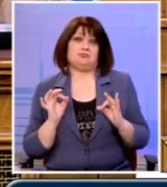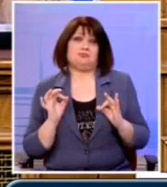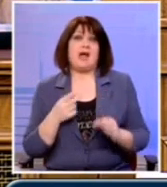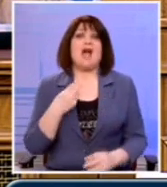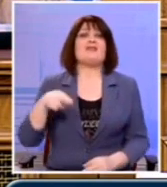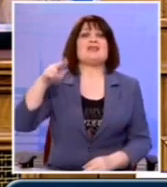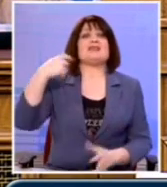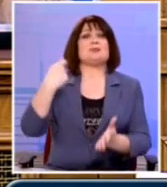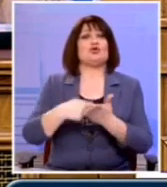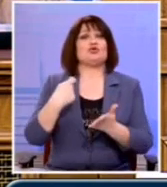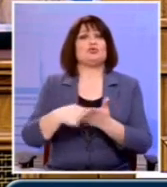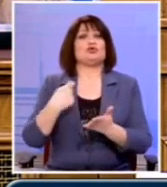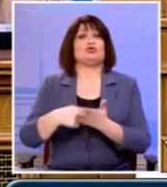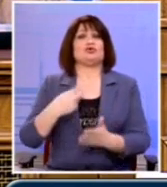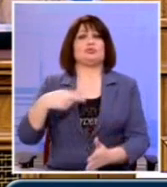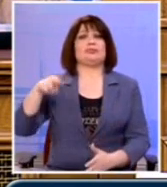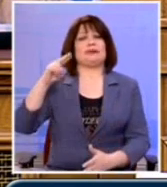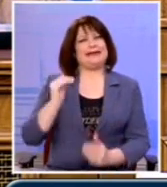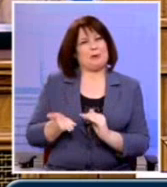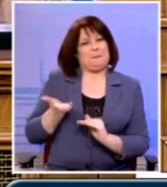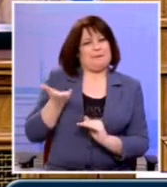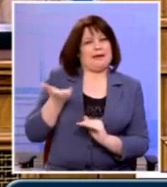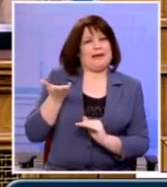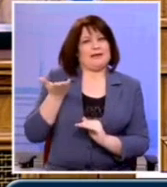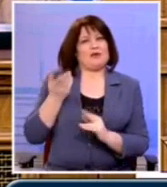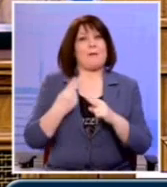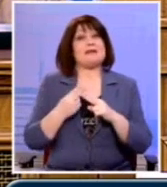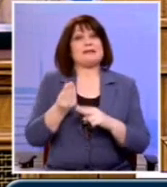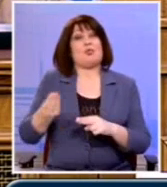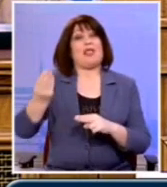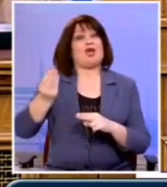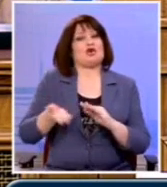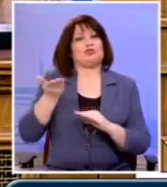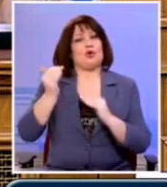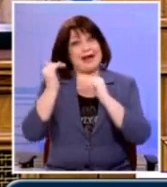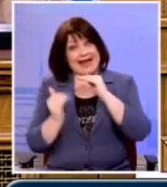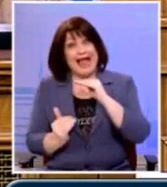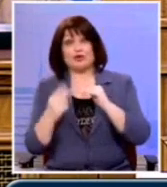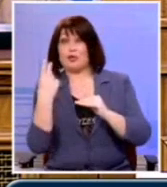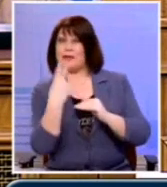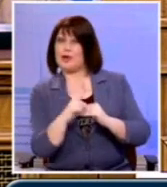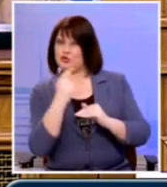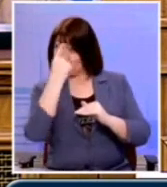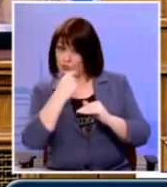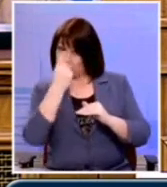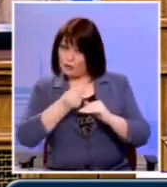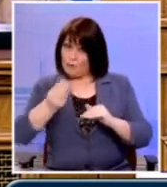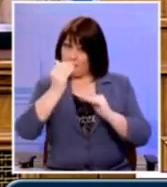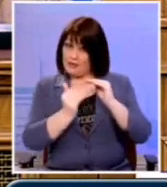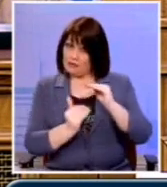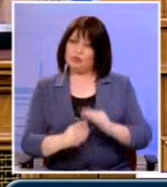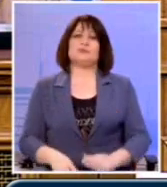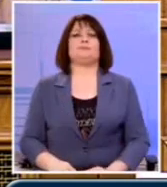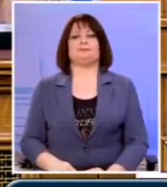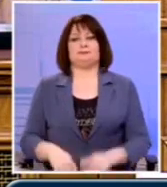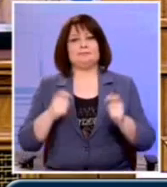αυξήσεις στους μισθούς τους, οι οποίοι να είναι λίγο πάνω από τον επίσημο πληθωρισμό, αλλά σαφέστατα κάτω από το δικό τους προσωπικό πληθωρισμό, γιατί να σας θυμίσω, η εργατική τάξη